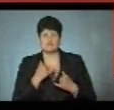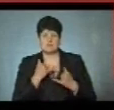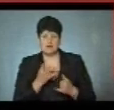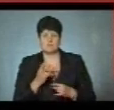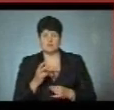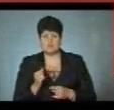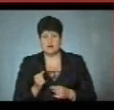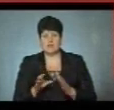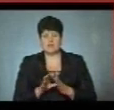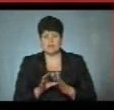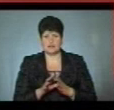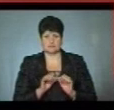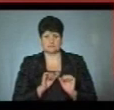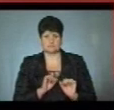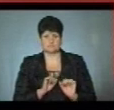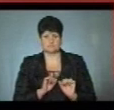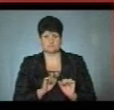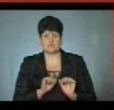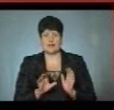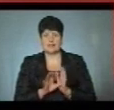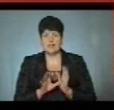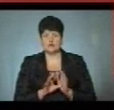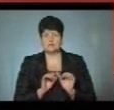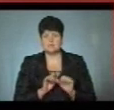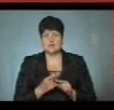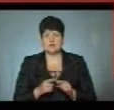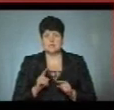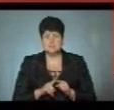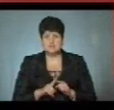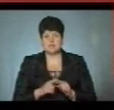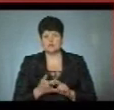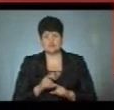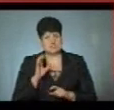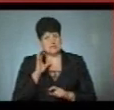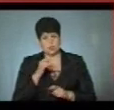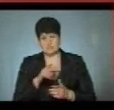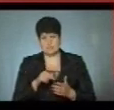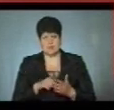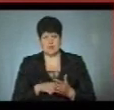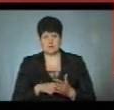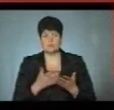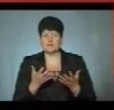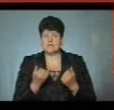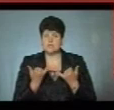на електробезпеку. Електробезпека – це досить серйозне питання. Якщо взяти